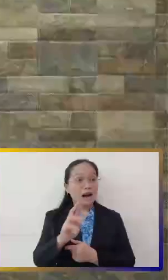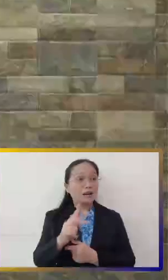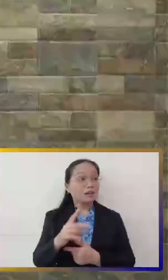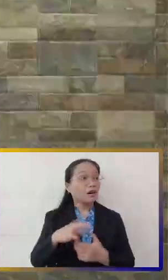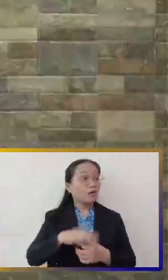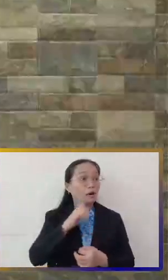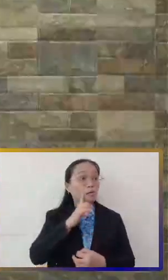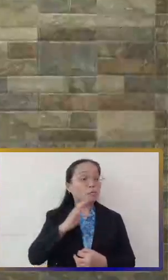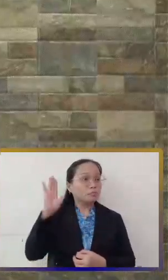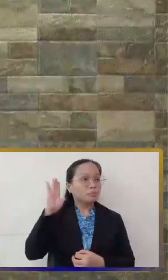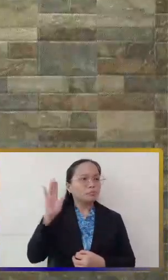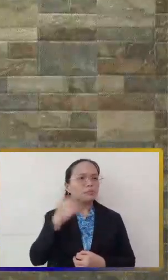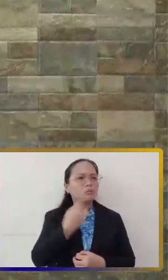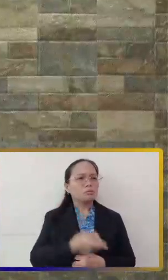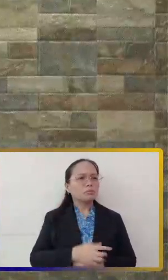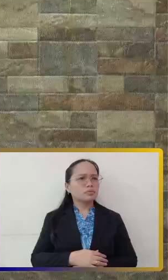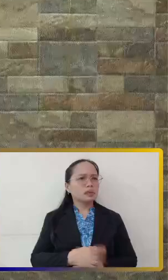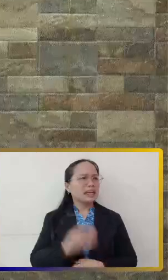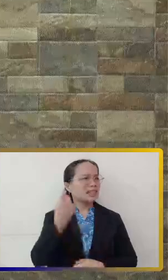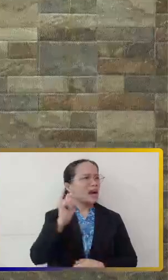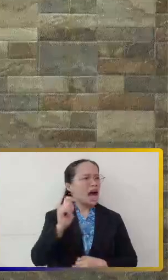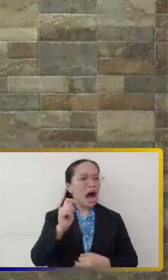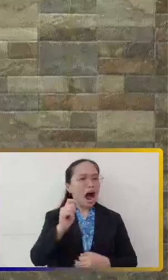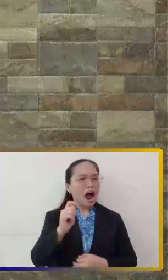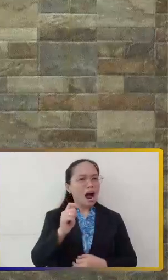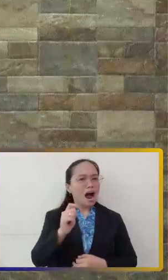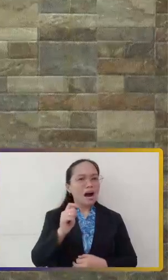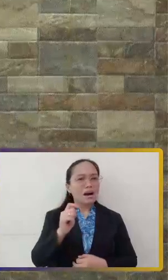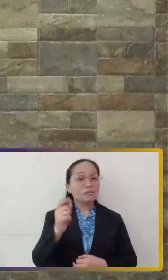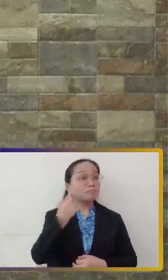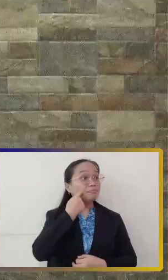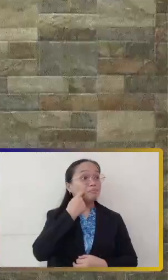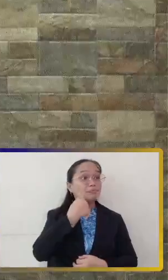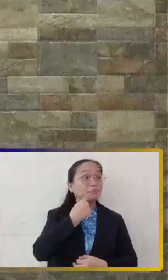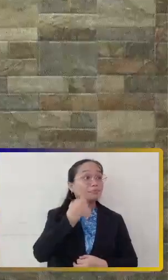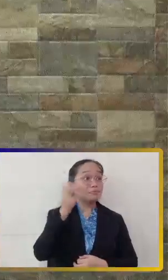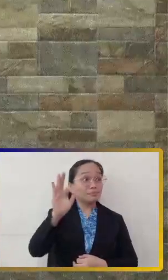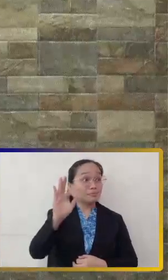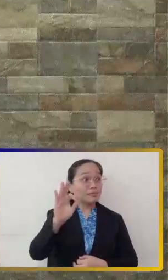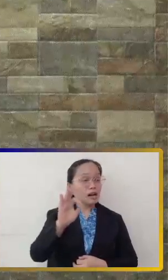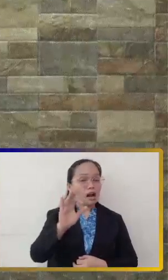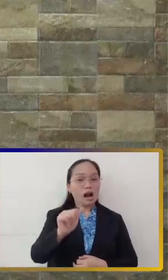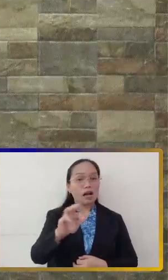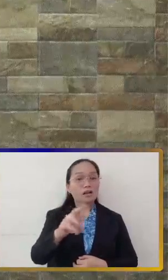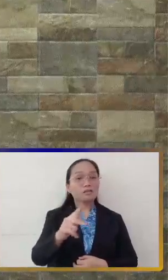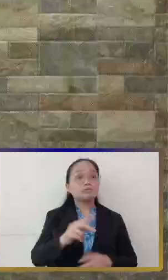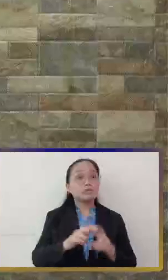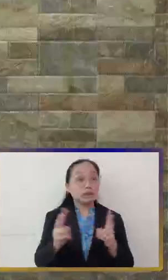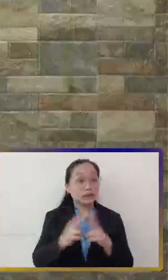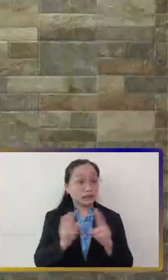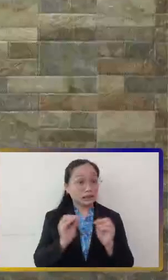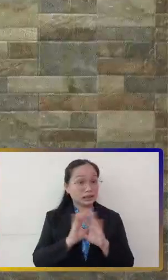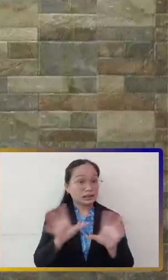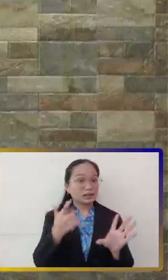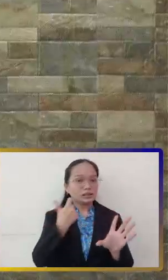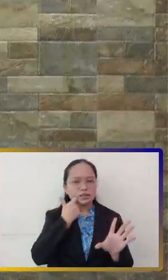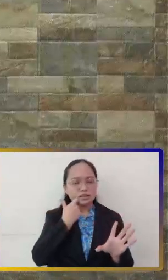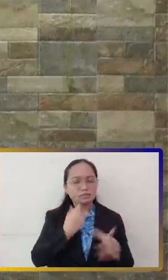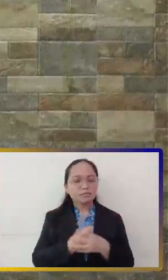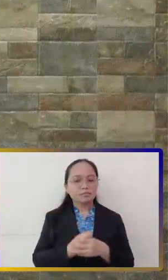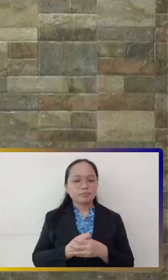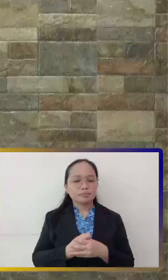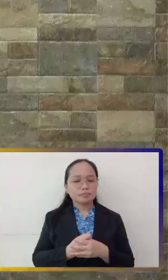Covenant. So, the Ark, mga kapatid, dadagdagan ko lang yung sinabi ni John Hill, but that is very clear na, mga kapatid.